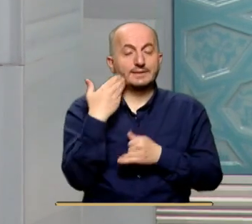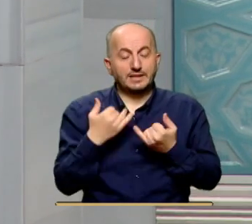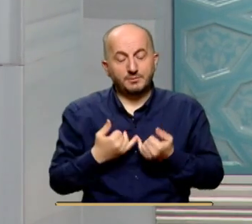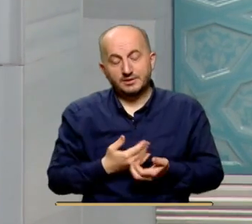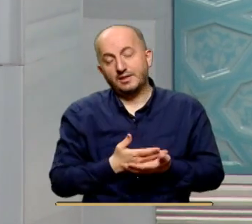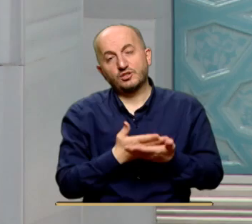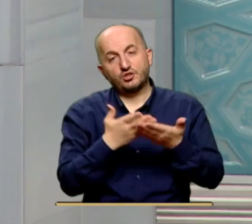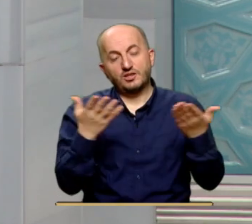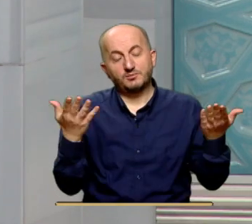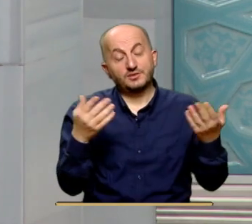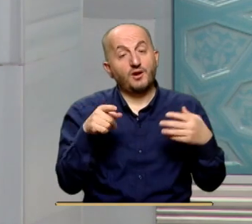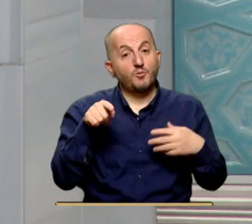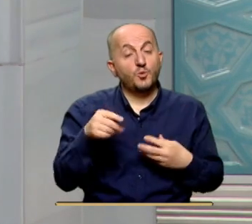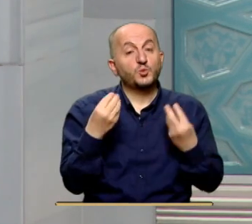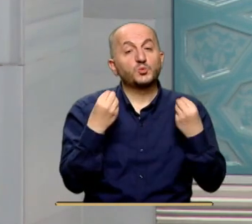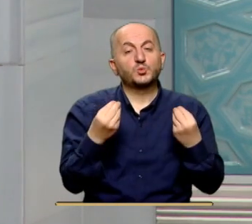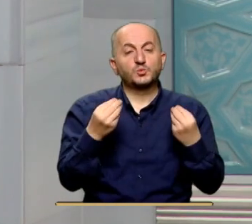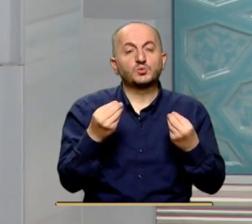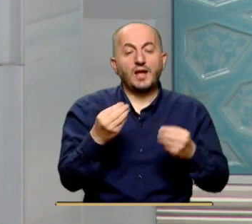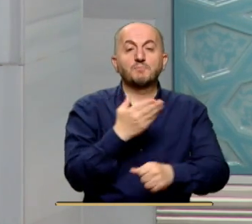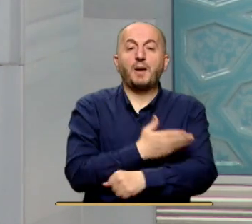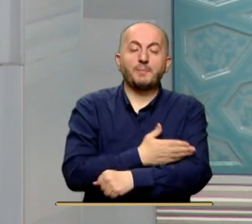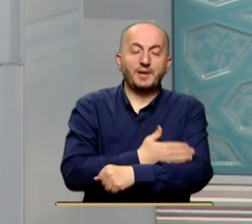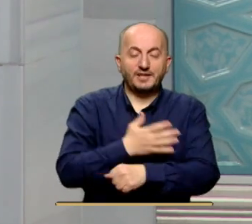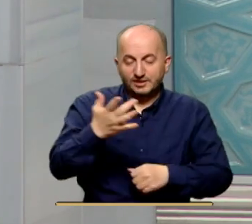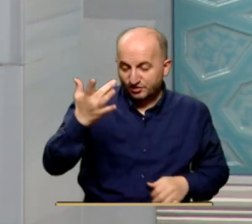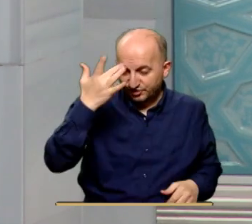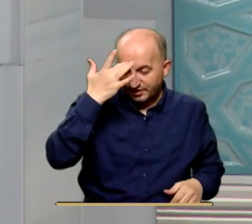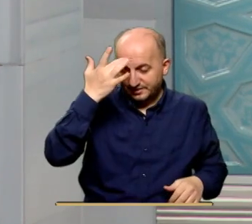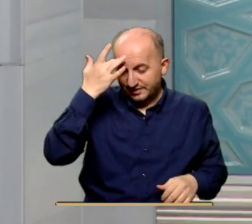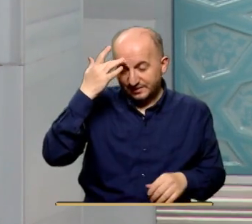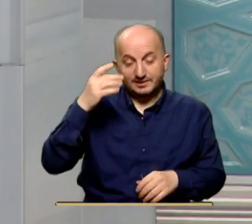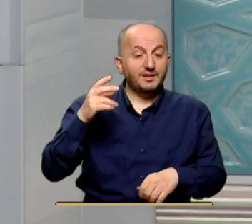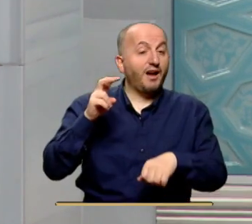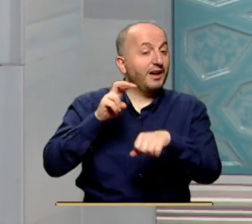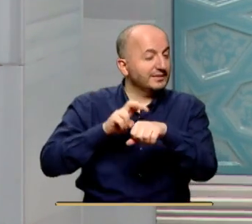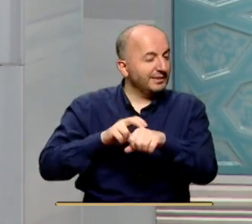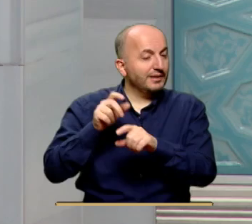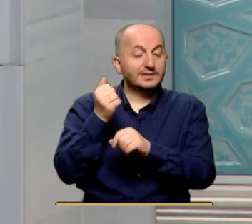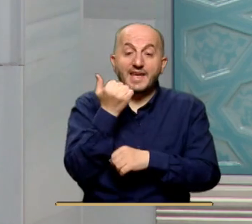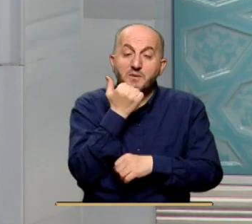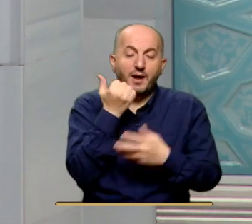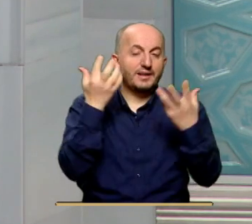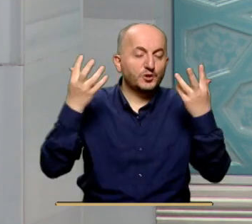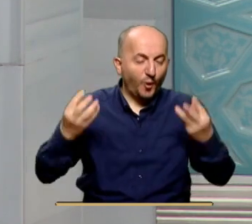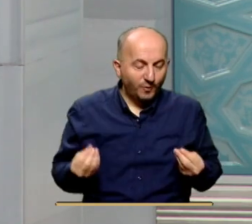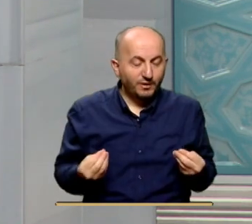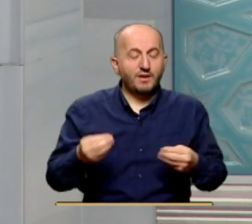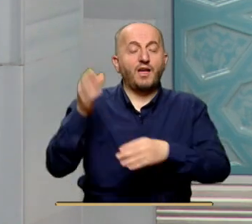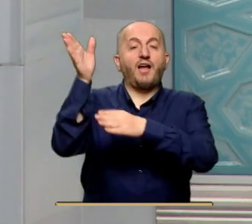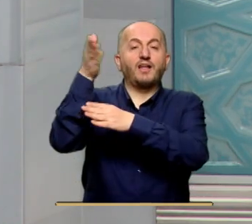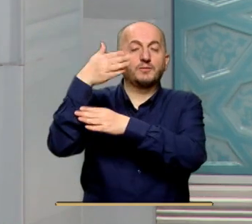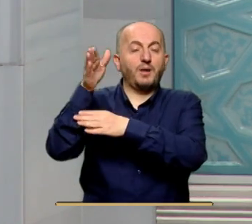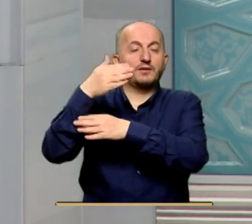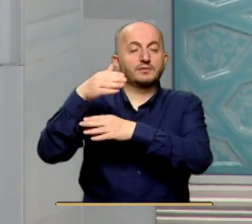kardeşlerimize, bu güzel ülkeyi, işte şehitlerin yadigarı, emaneti olan, al